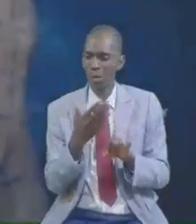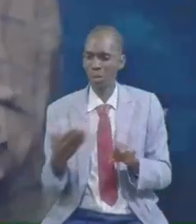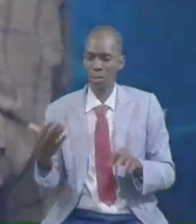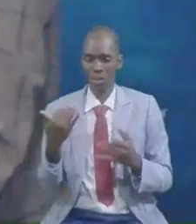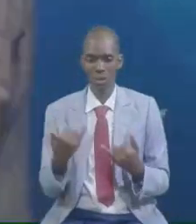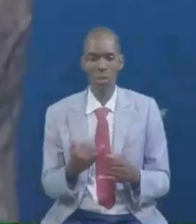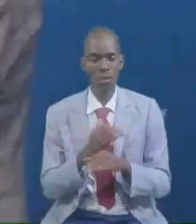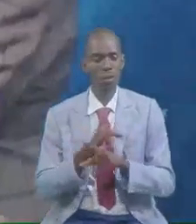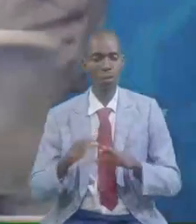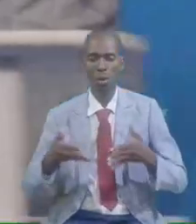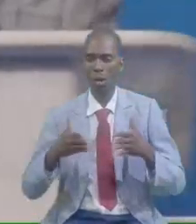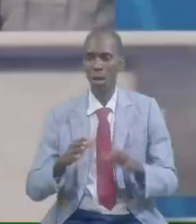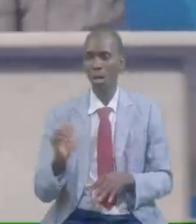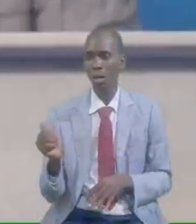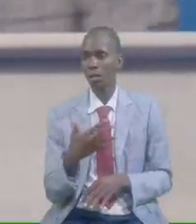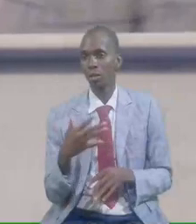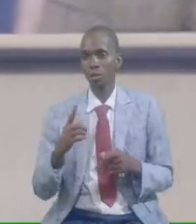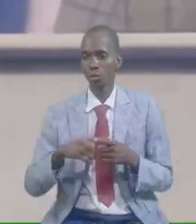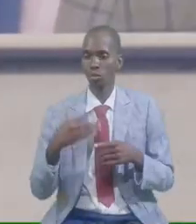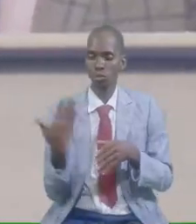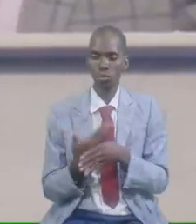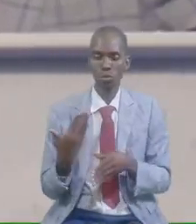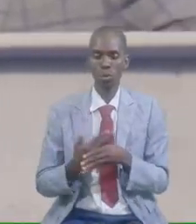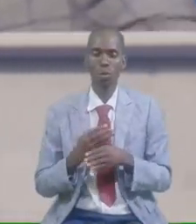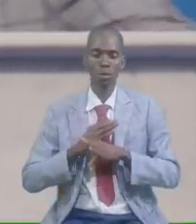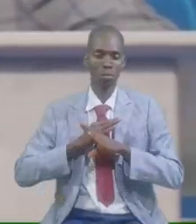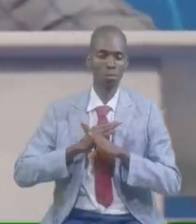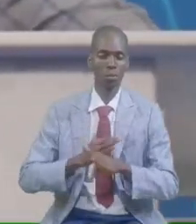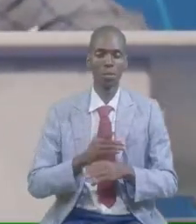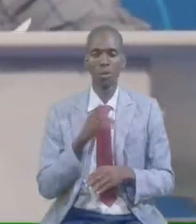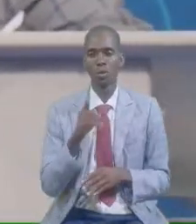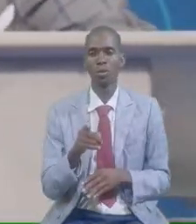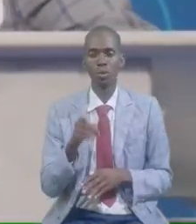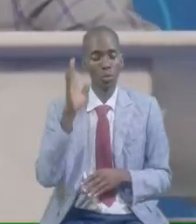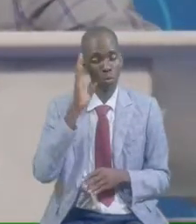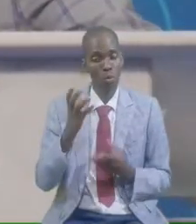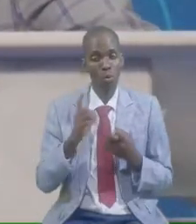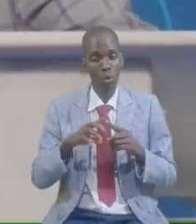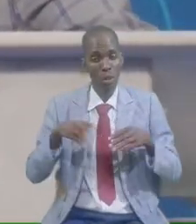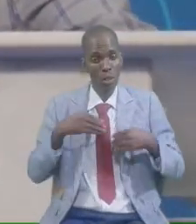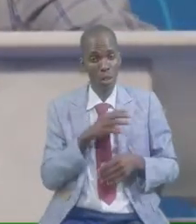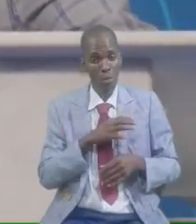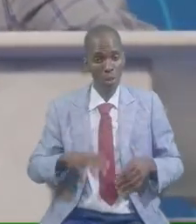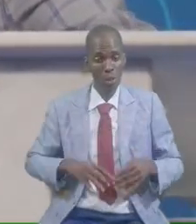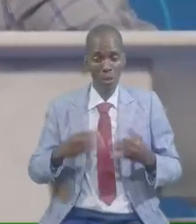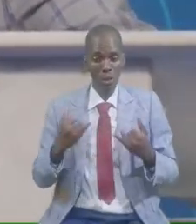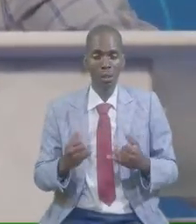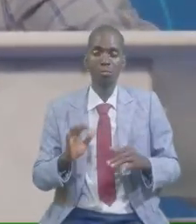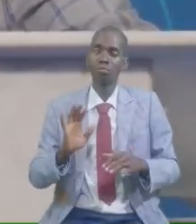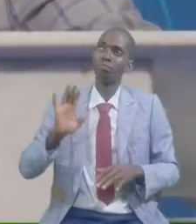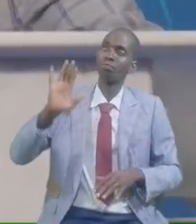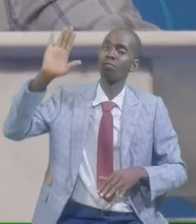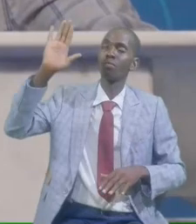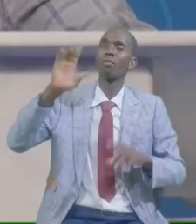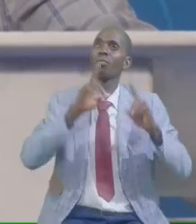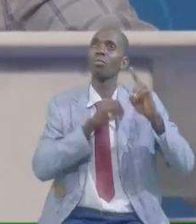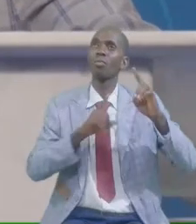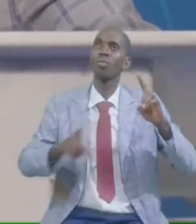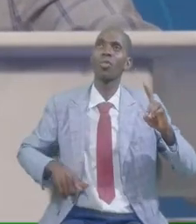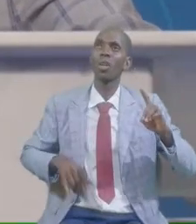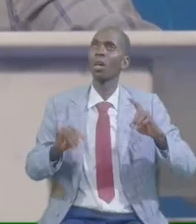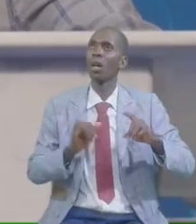ne t'empêche ou ne t'arrête. Lève cette main alors et dis, Seigneur, me voici. Je m'abandonne. Je